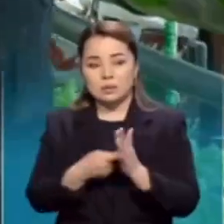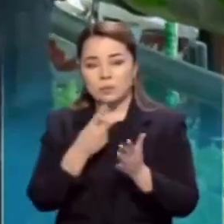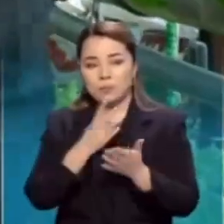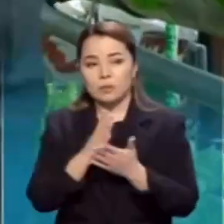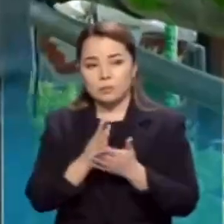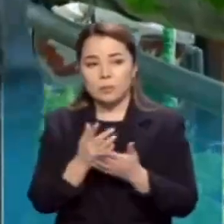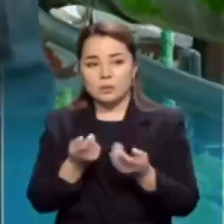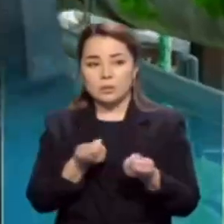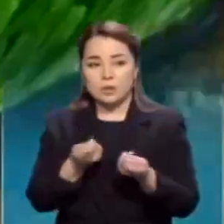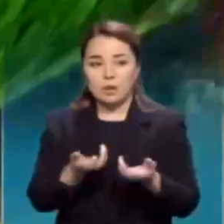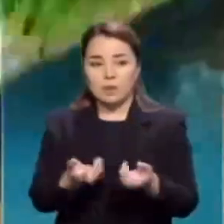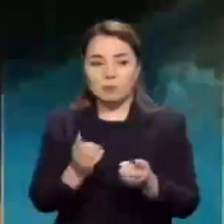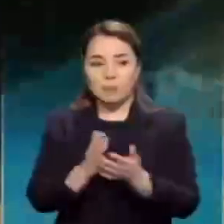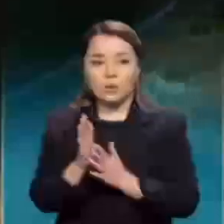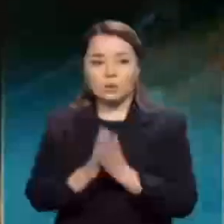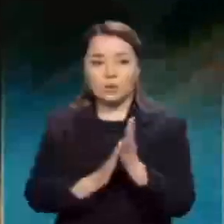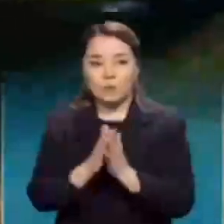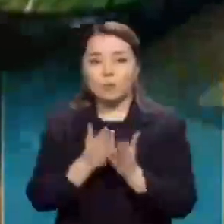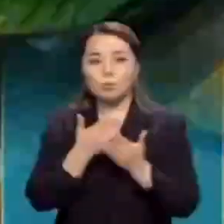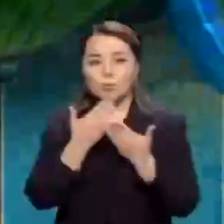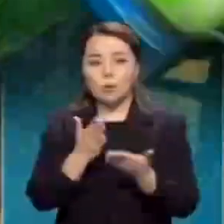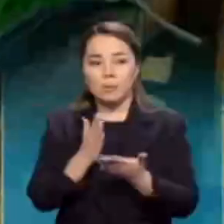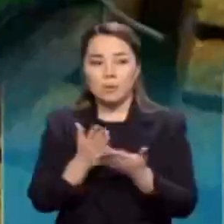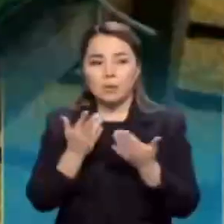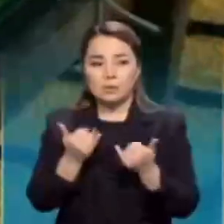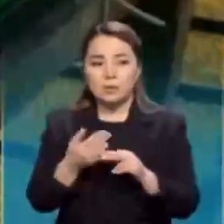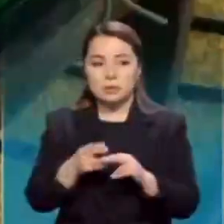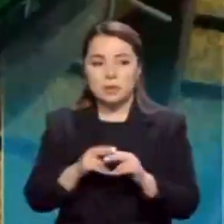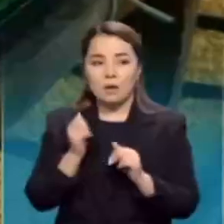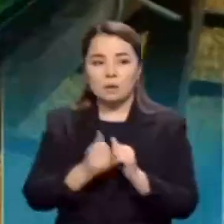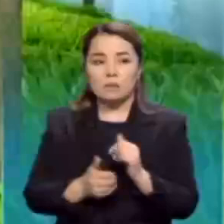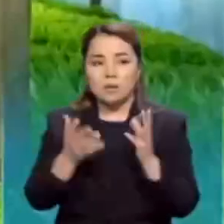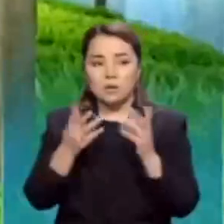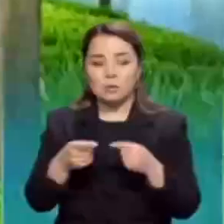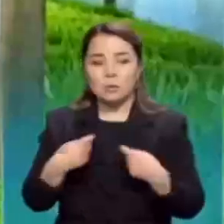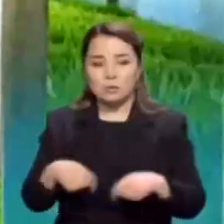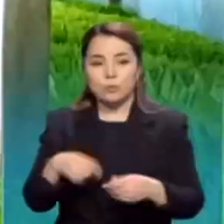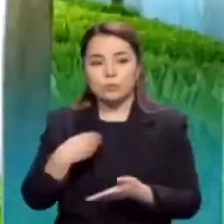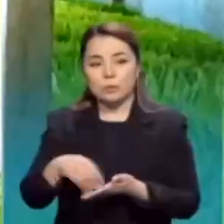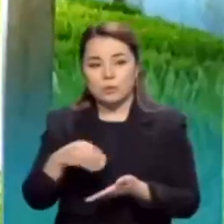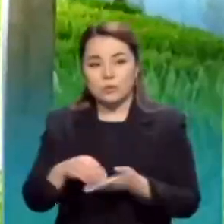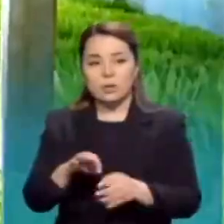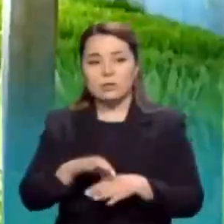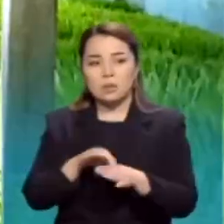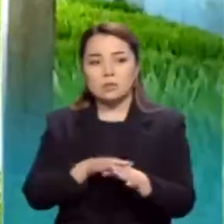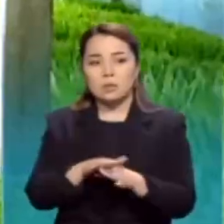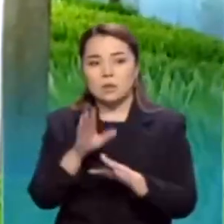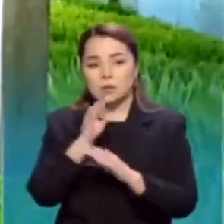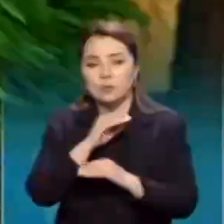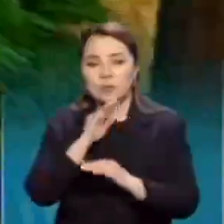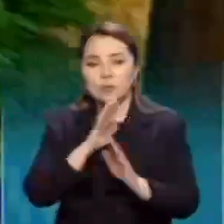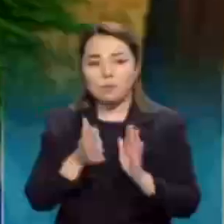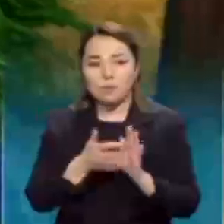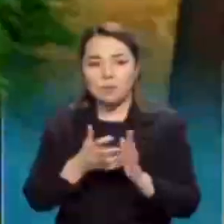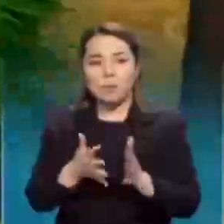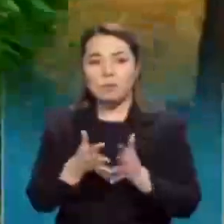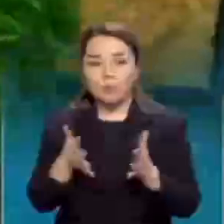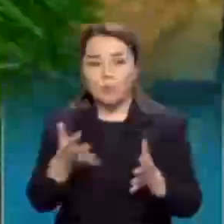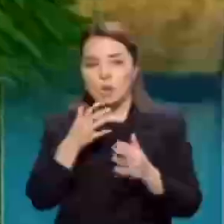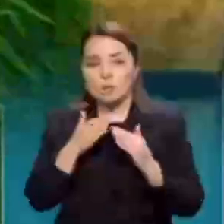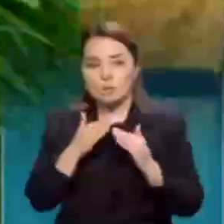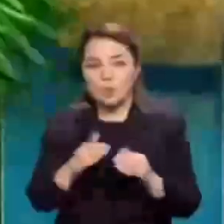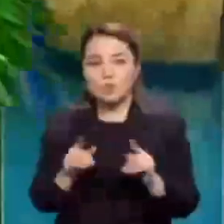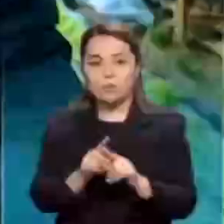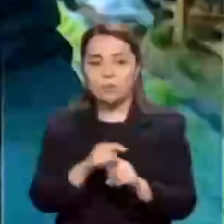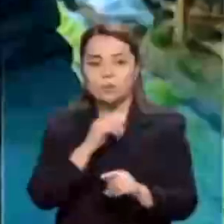Қазір арпадан алынған шөпке де сұраныс көп. Ауыл тұрғындары күндегісін күнде сатып алып, тіпті жеткізе алмауда. Ал молынан өсіруге жылжай